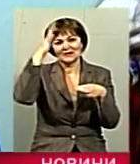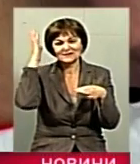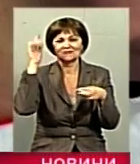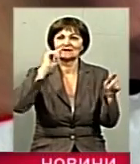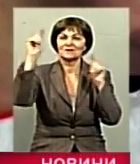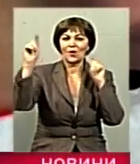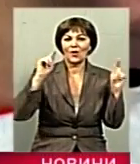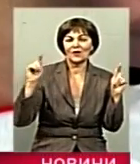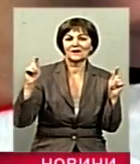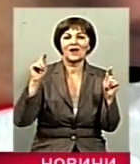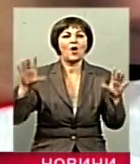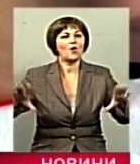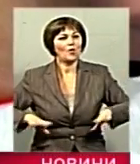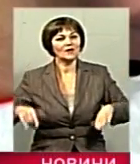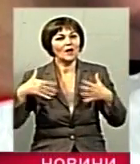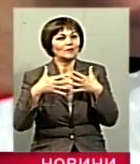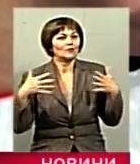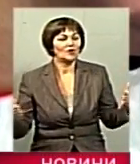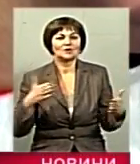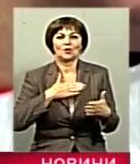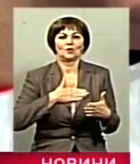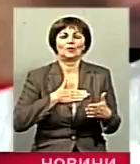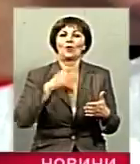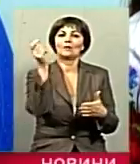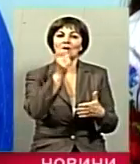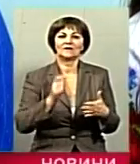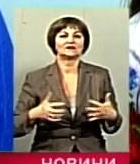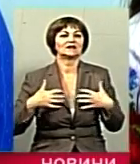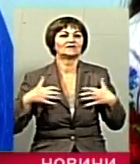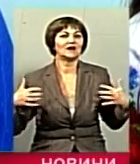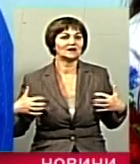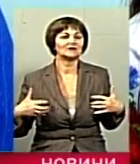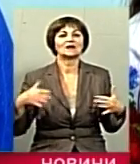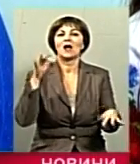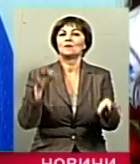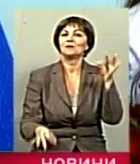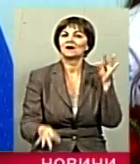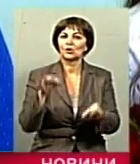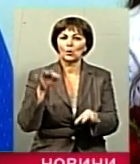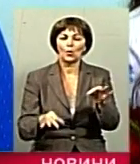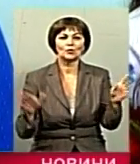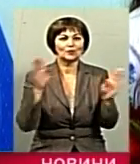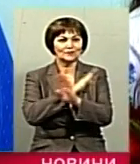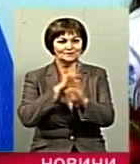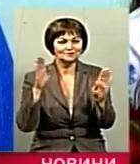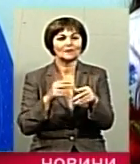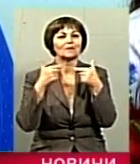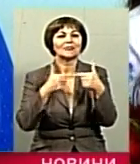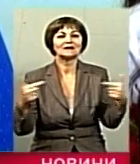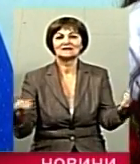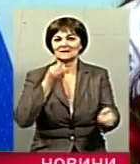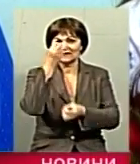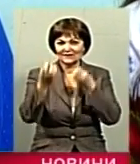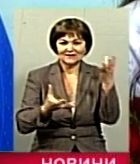коні». Найбільше люблю малювати тварин, природу, також різні